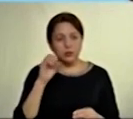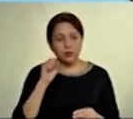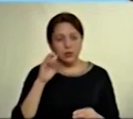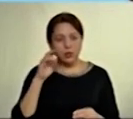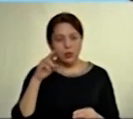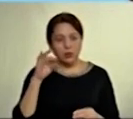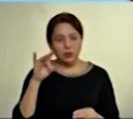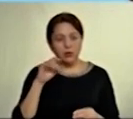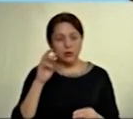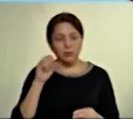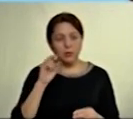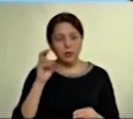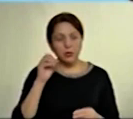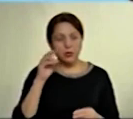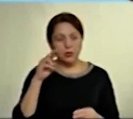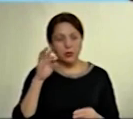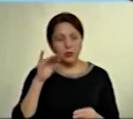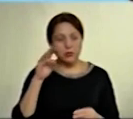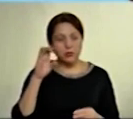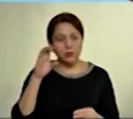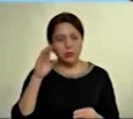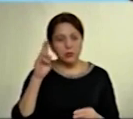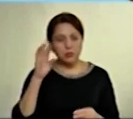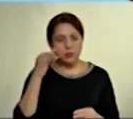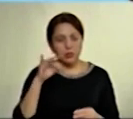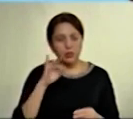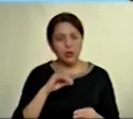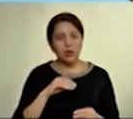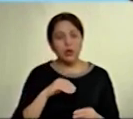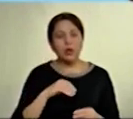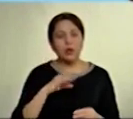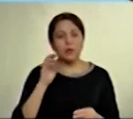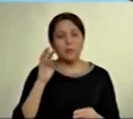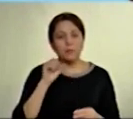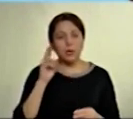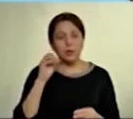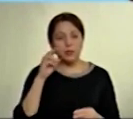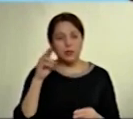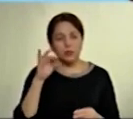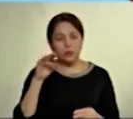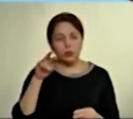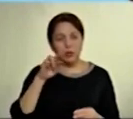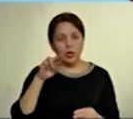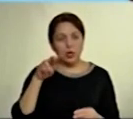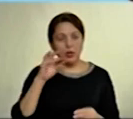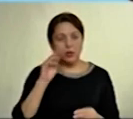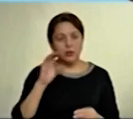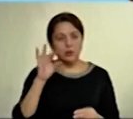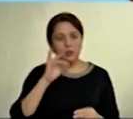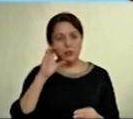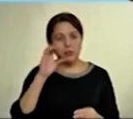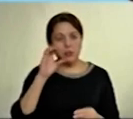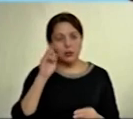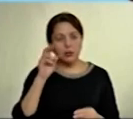bilan butun bir tarixda qolgan, ya'ni Makedoniyalik Iskandar deb ham atashadi. Ushbu tarixiy shaxs